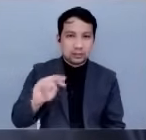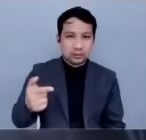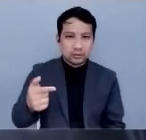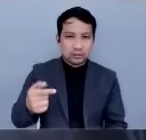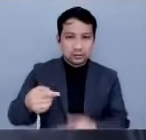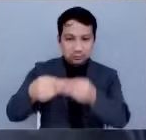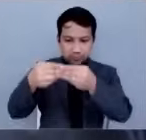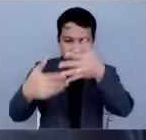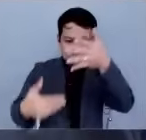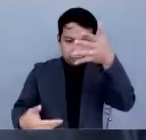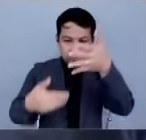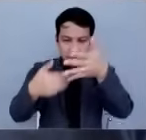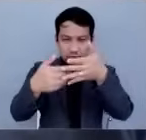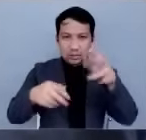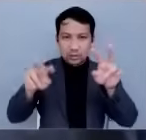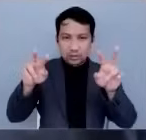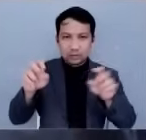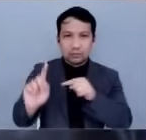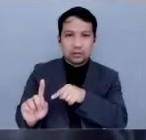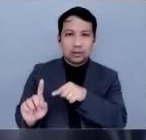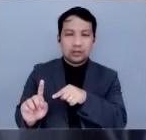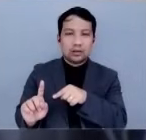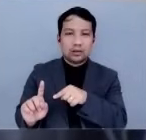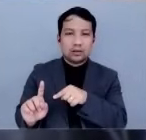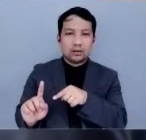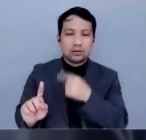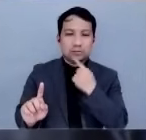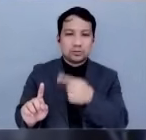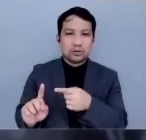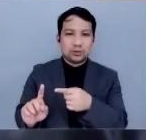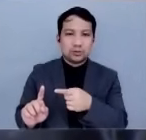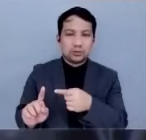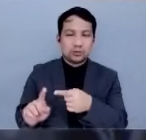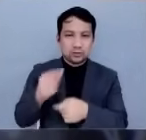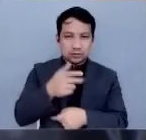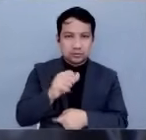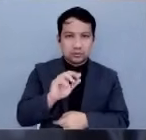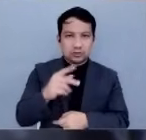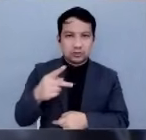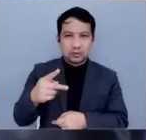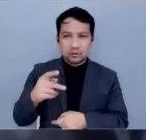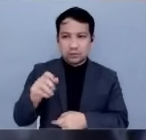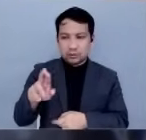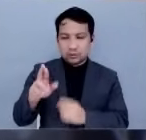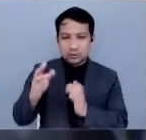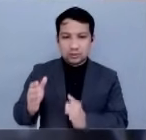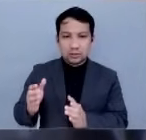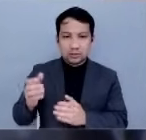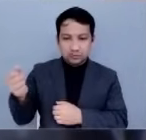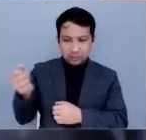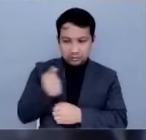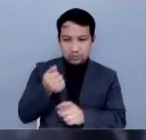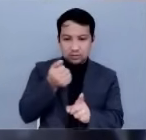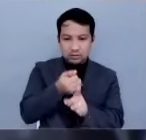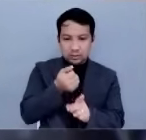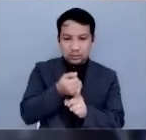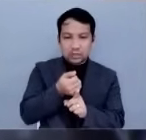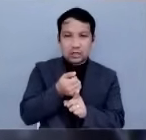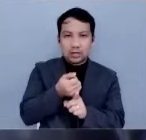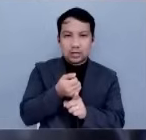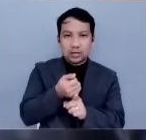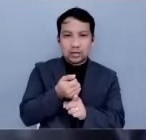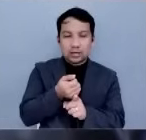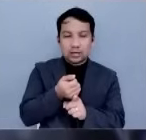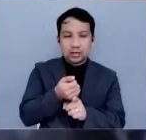yung pattern doon. At according din sa ating hacker, nung hinack nila yung Armed Forces of